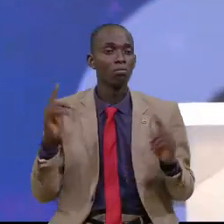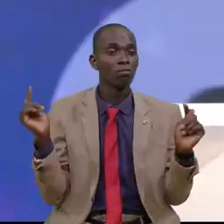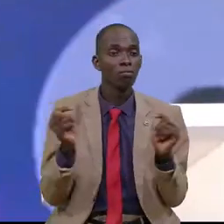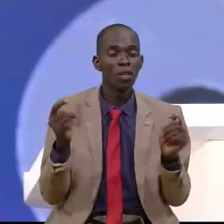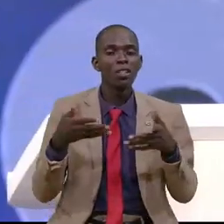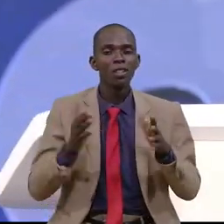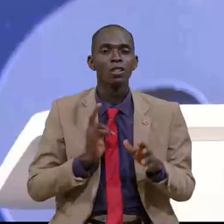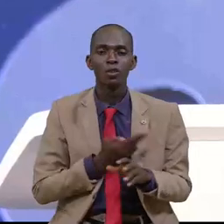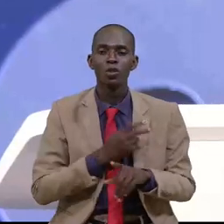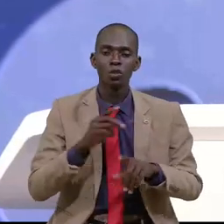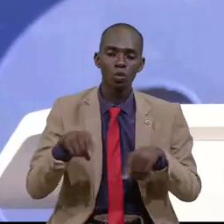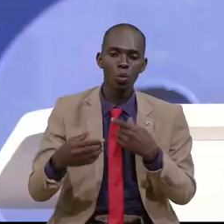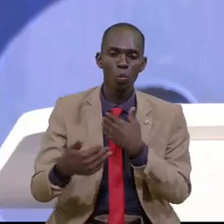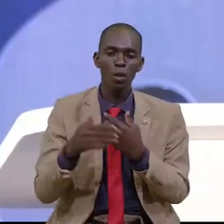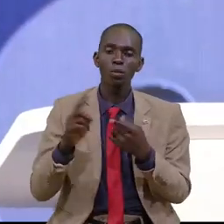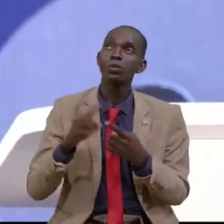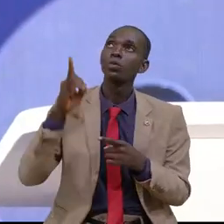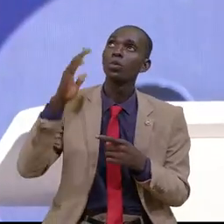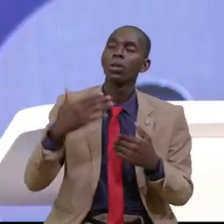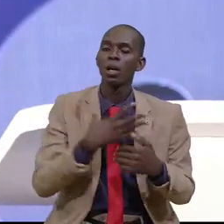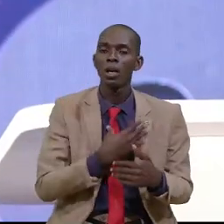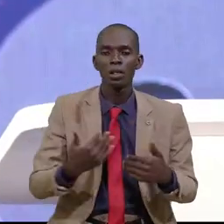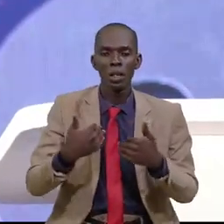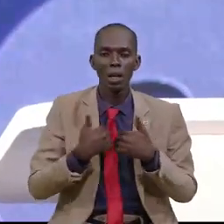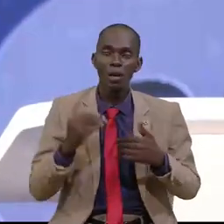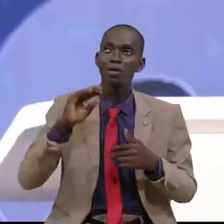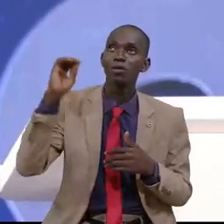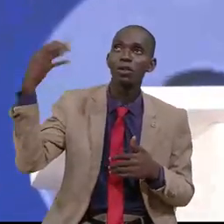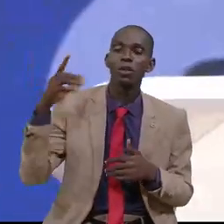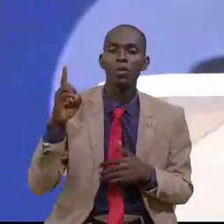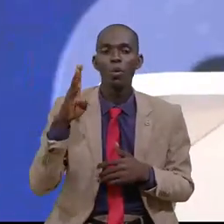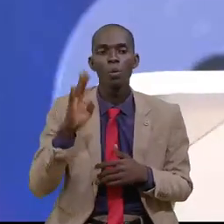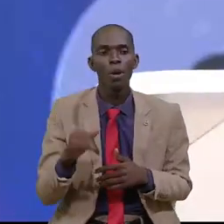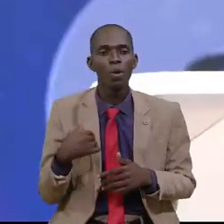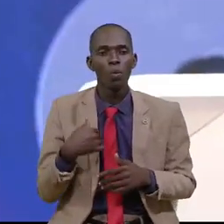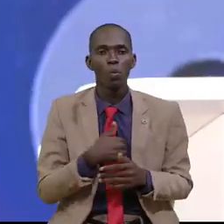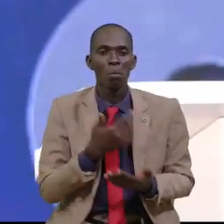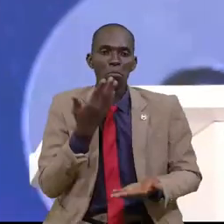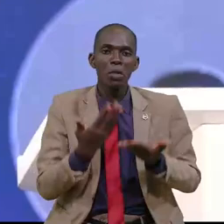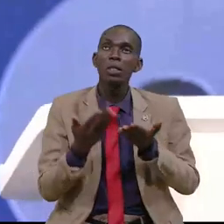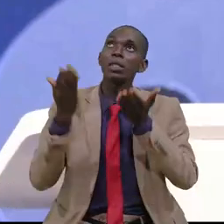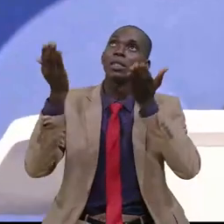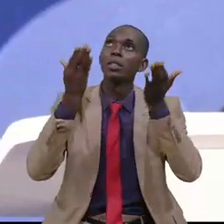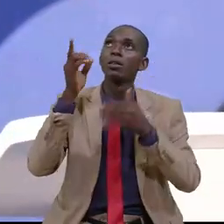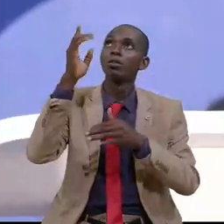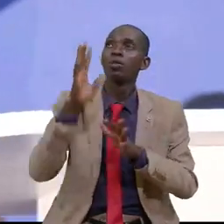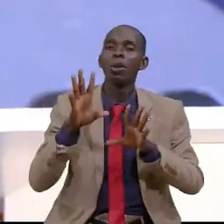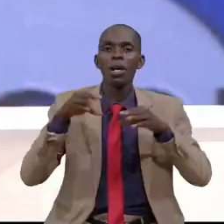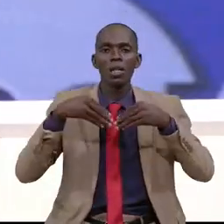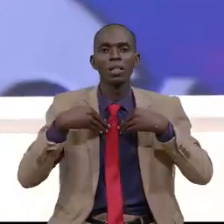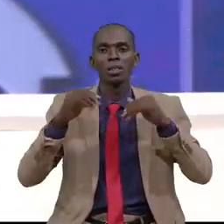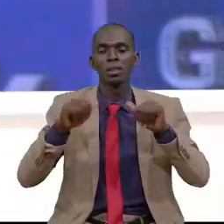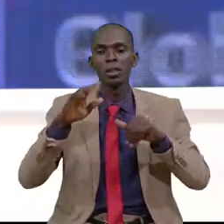triomphe, retournons à Dieu, montrons notre reconnaissance en rendant à Dieu un culte qui lui soit